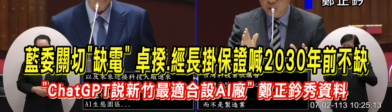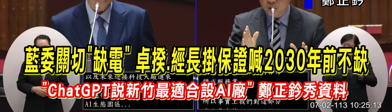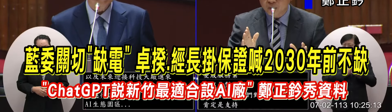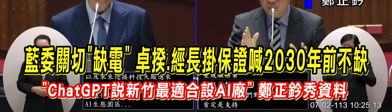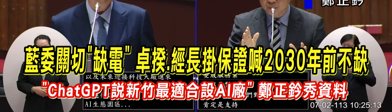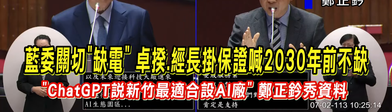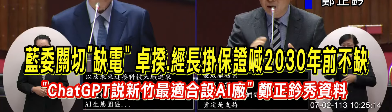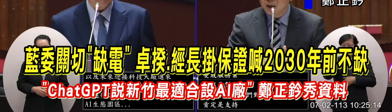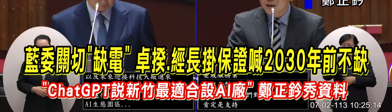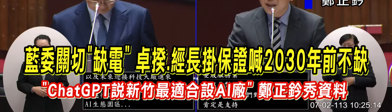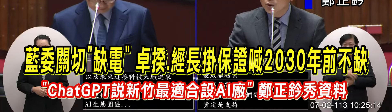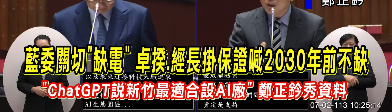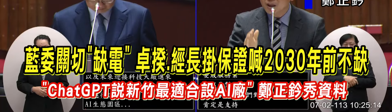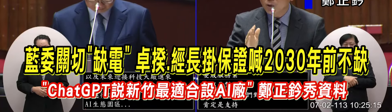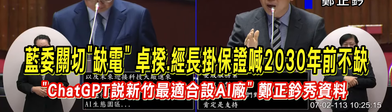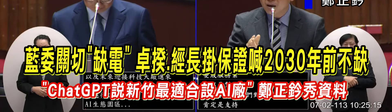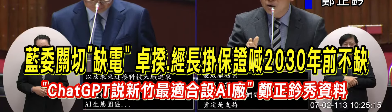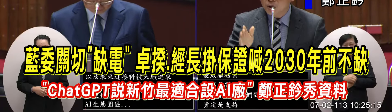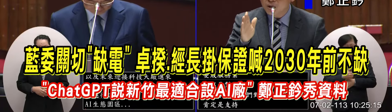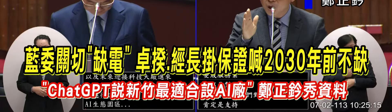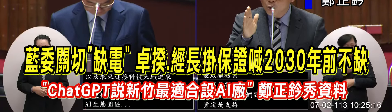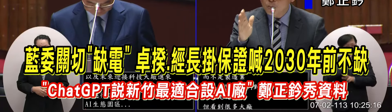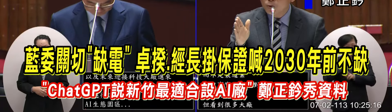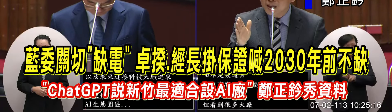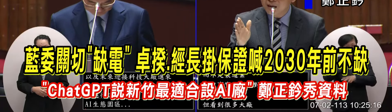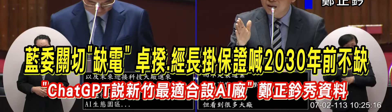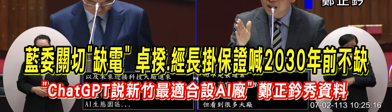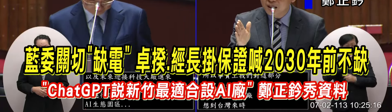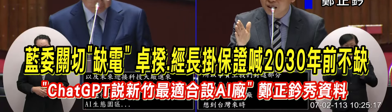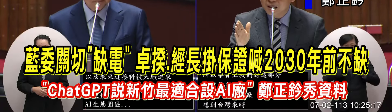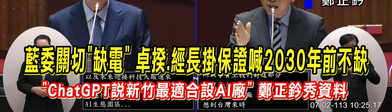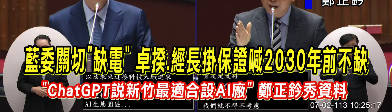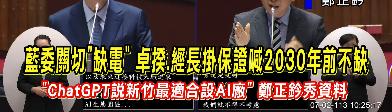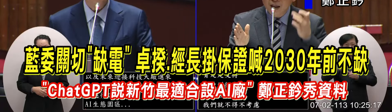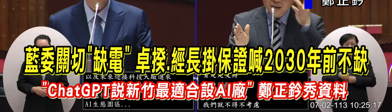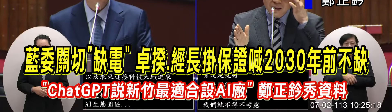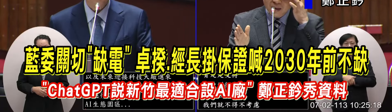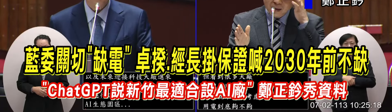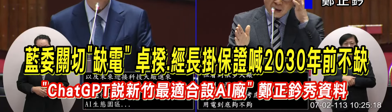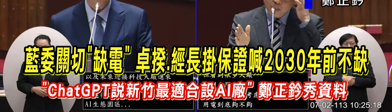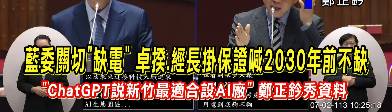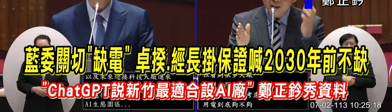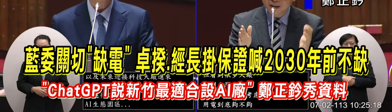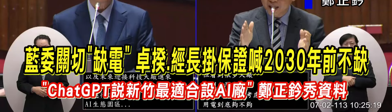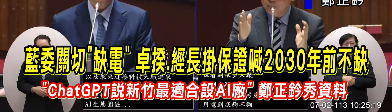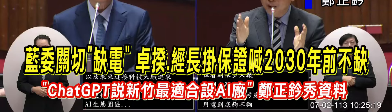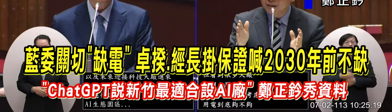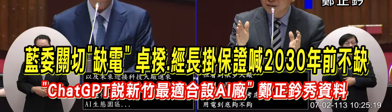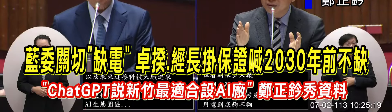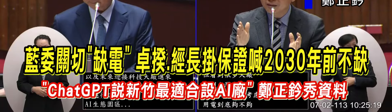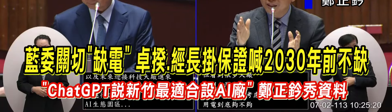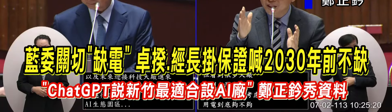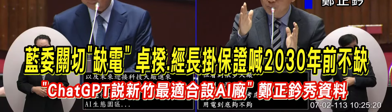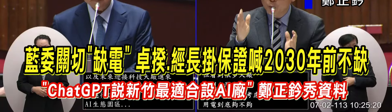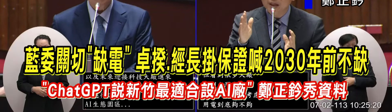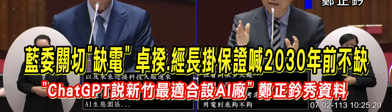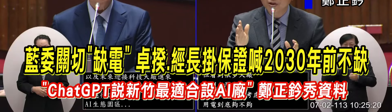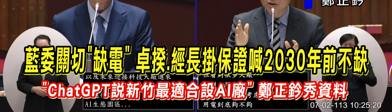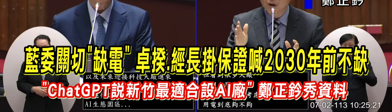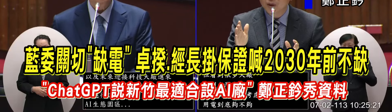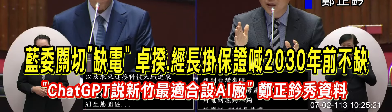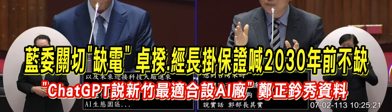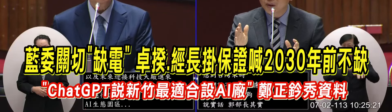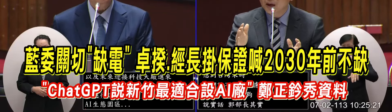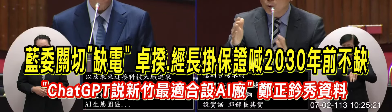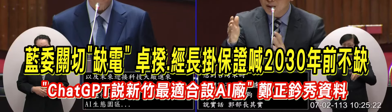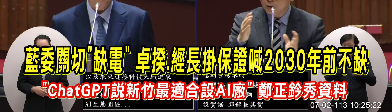底够不够。好，那说实话哈，就是郭部长啊，其实刚被点名接任部长